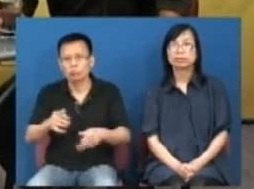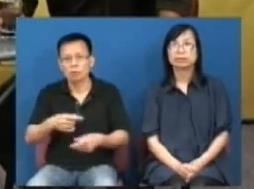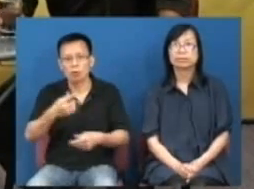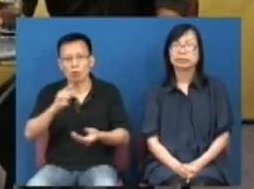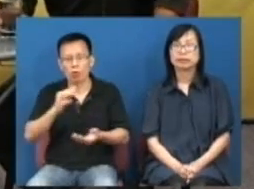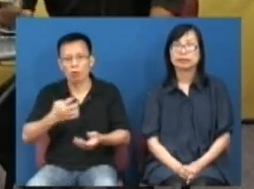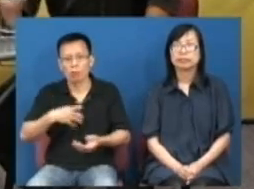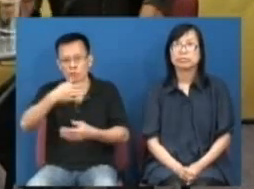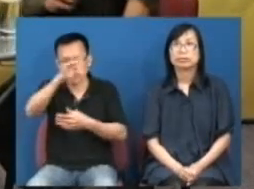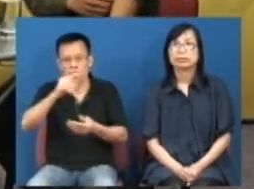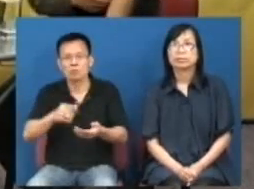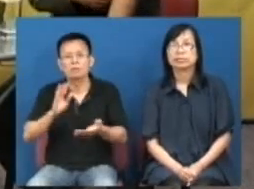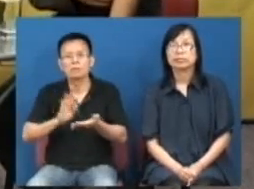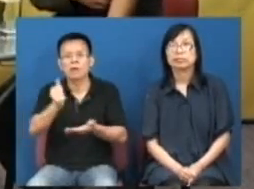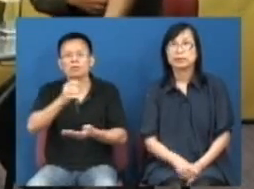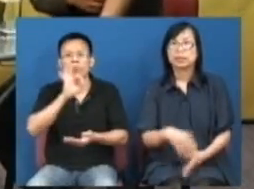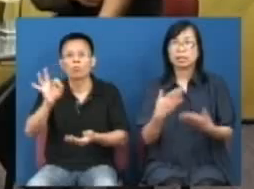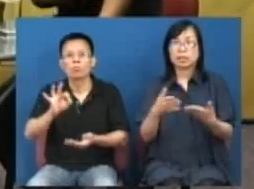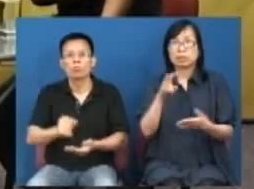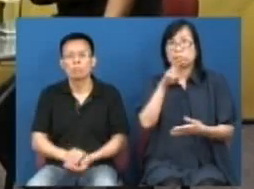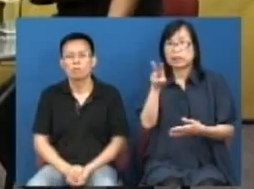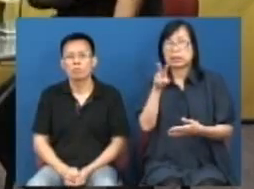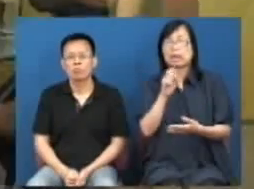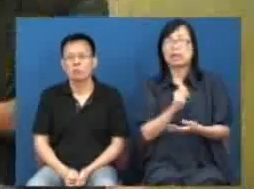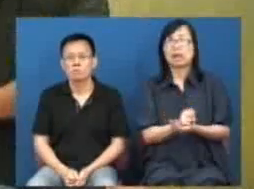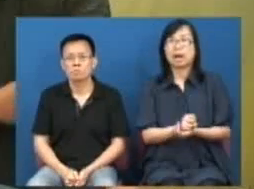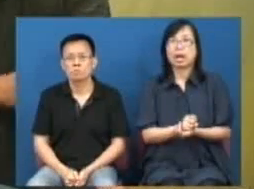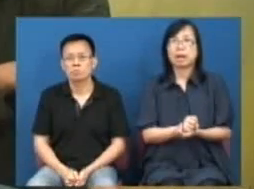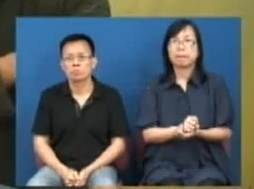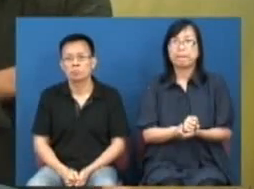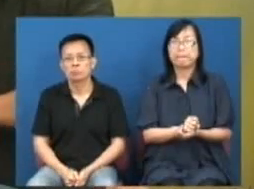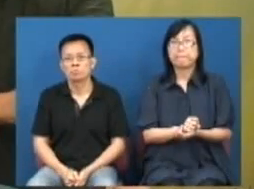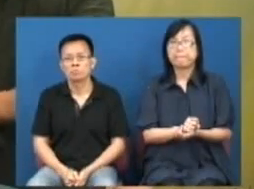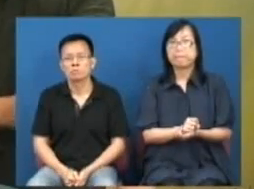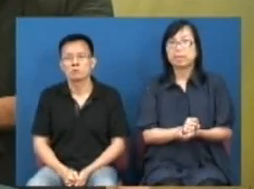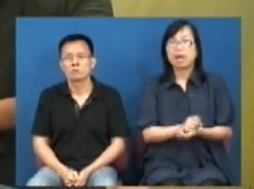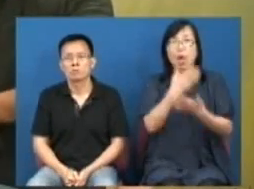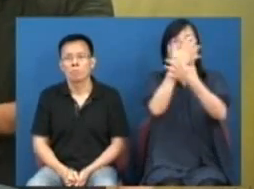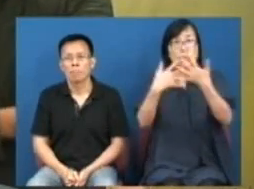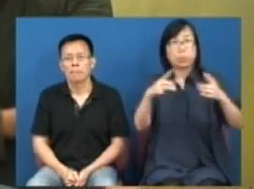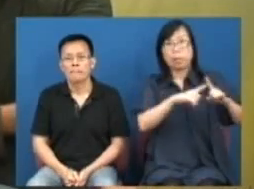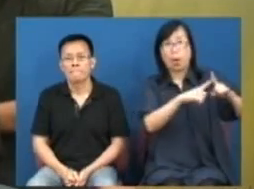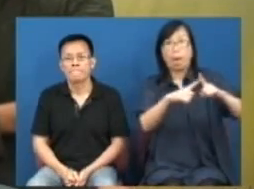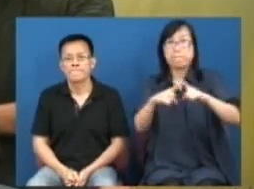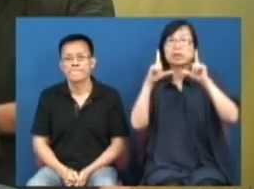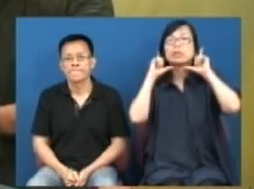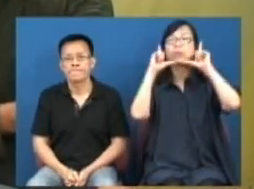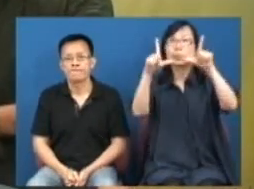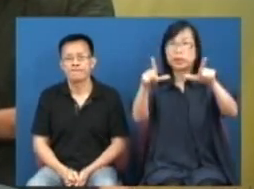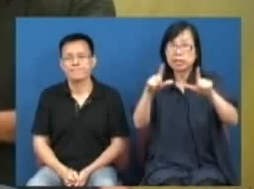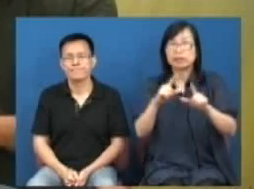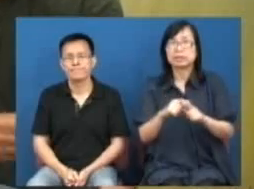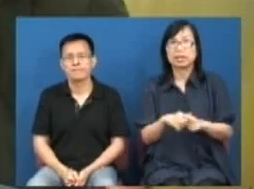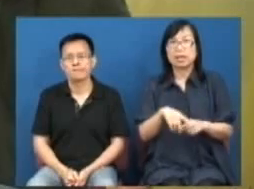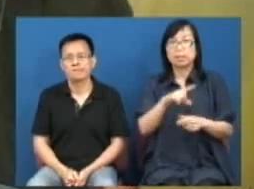嗱而家就睇落去啦，睇下即係嗰個 網民怎樣去回應這件事，或者